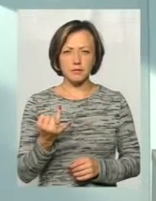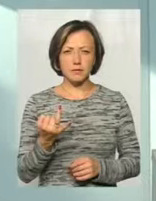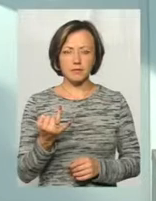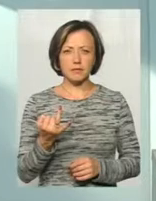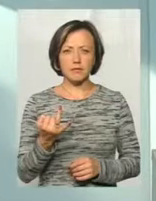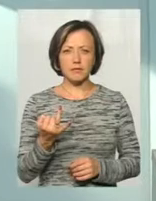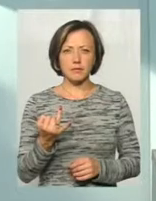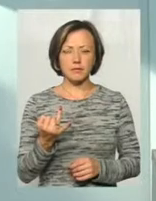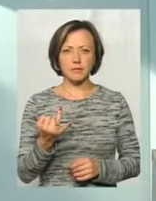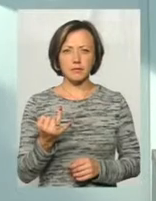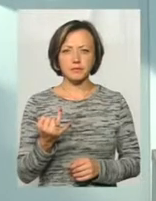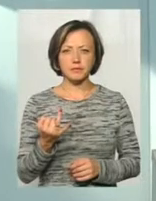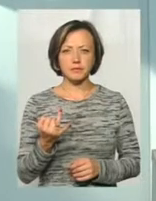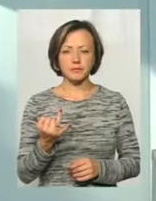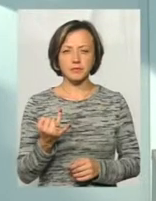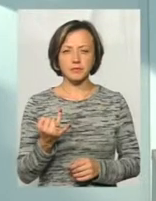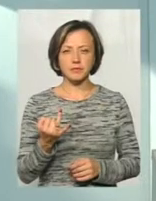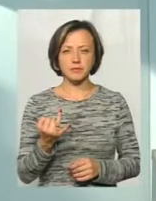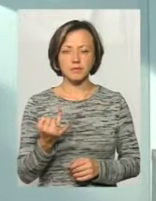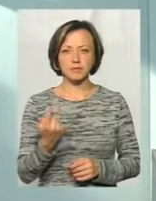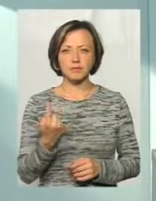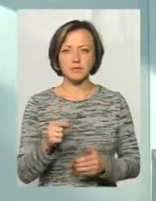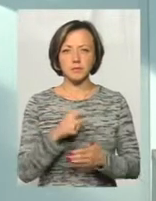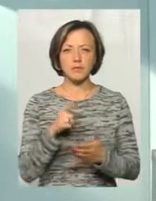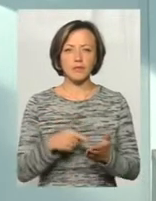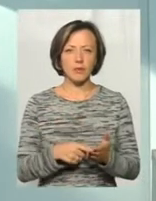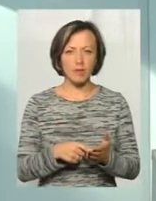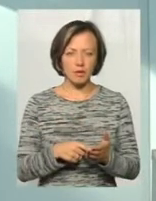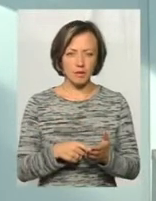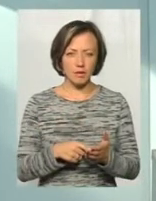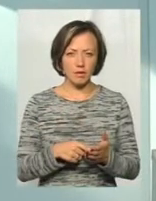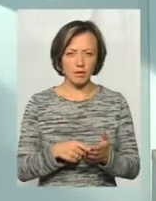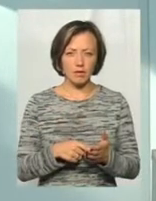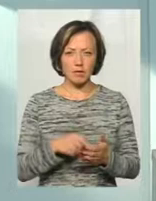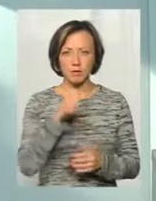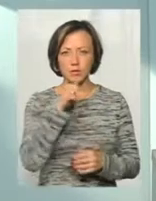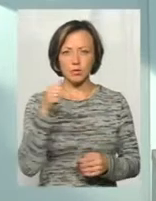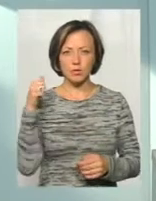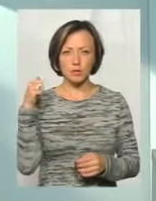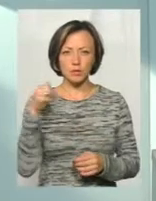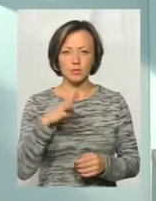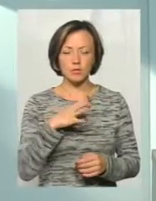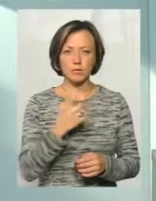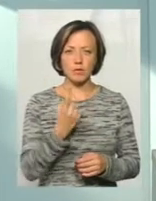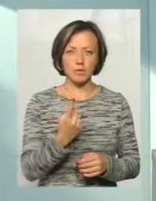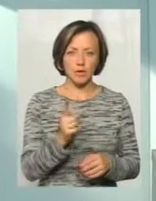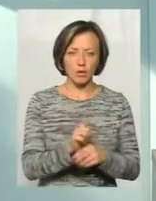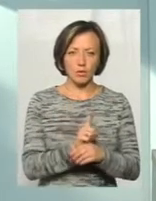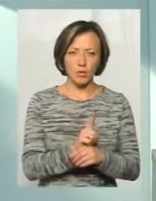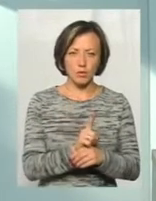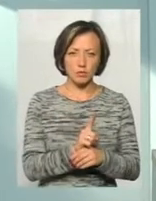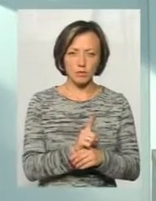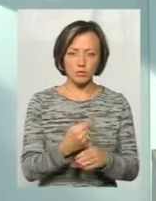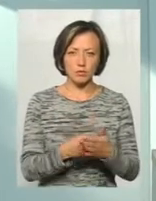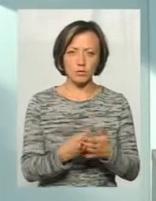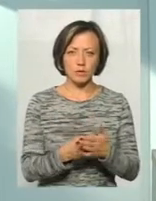світло. Перше питання, що як там врізаються оці куби, прошлий рік була одна, так скажемо, сума,